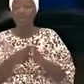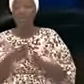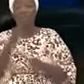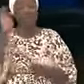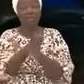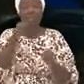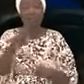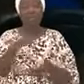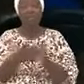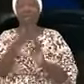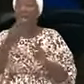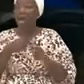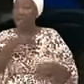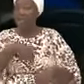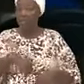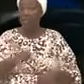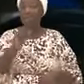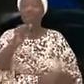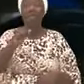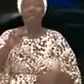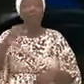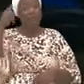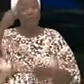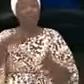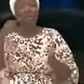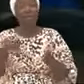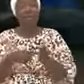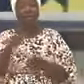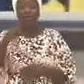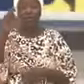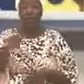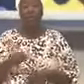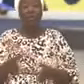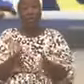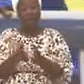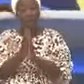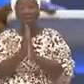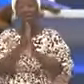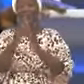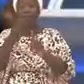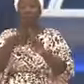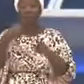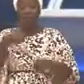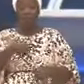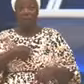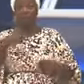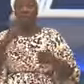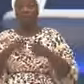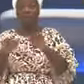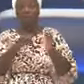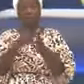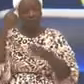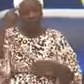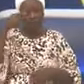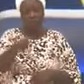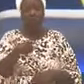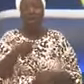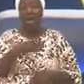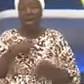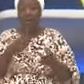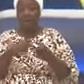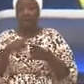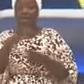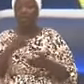te sauver mais tu dois réclamer du doigt me demandez pas ne le fasse pour toi